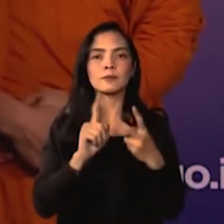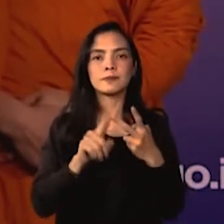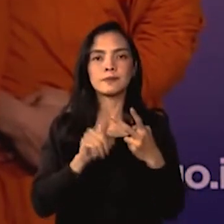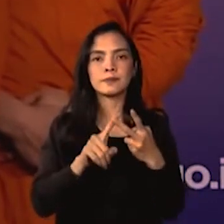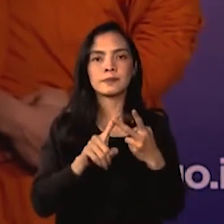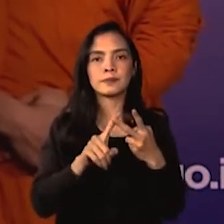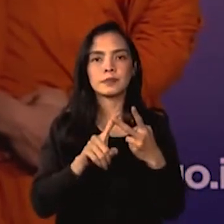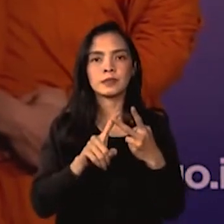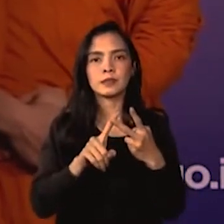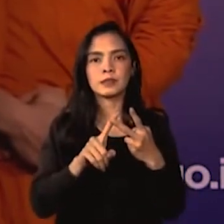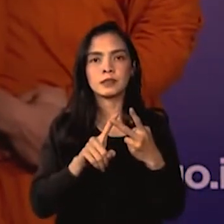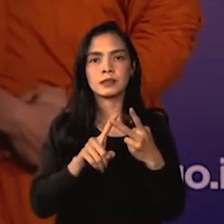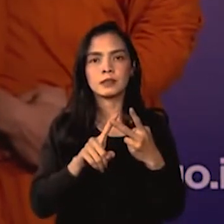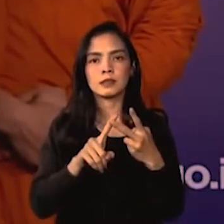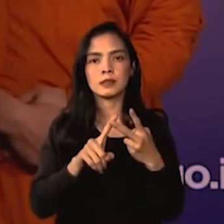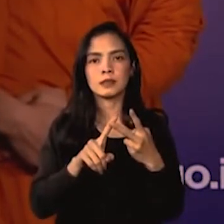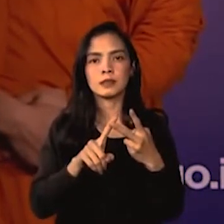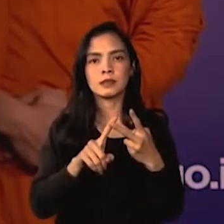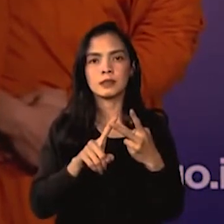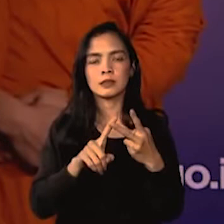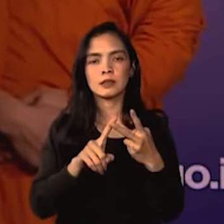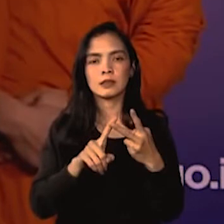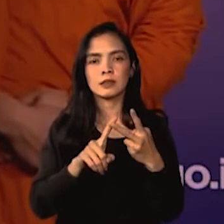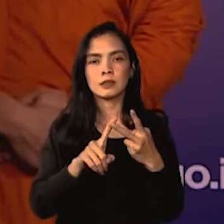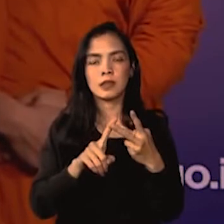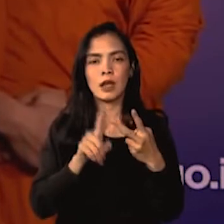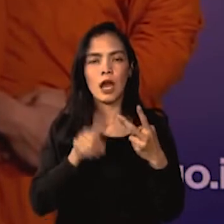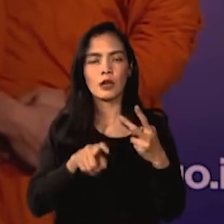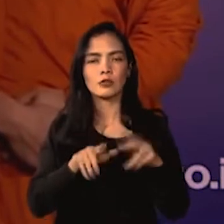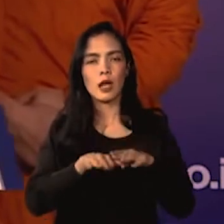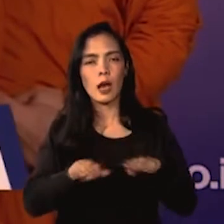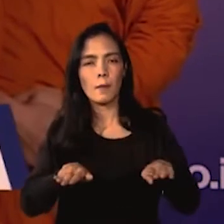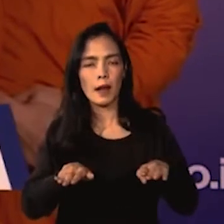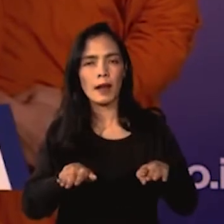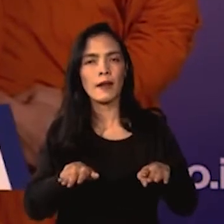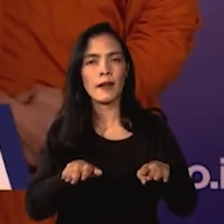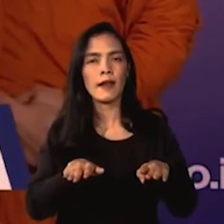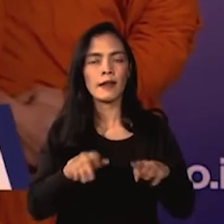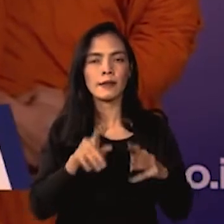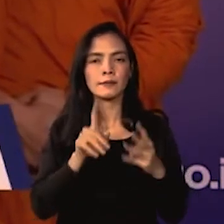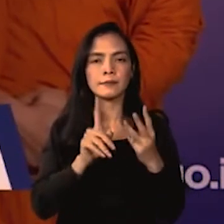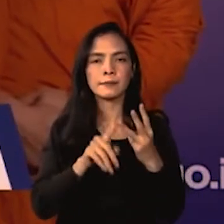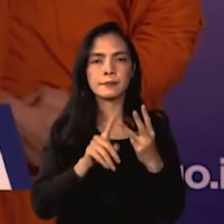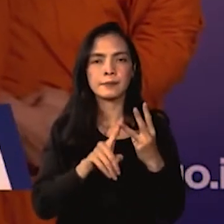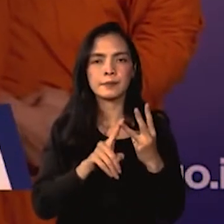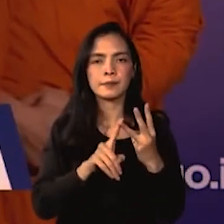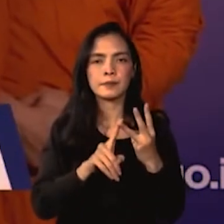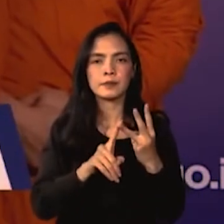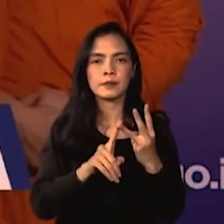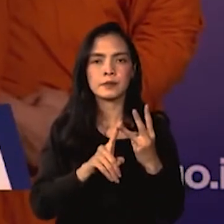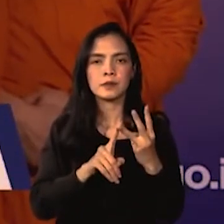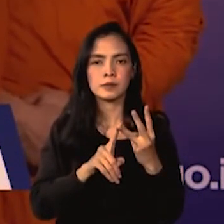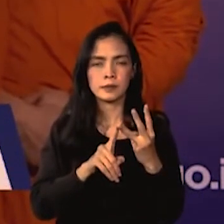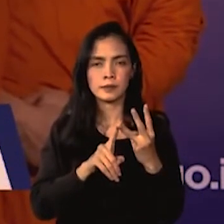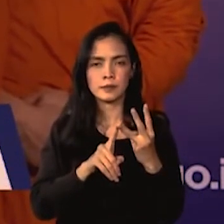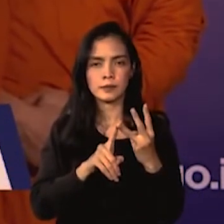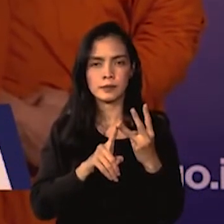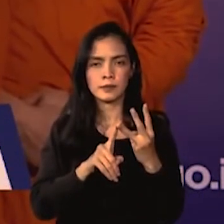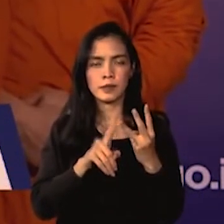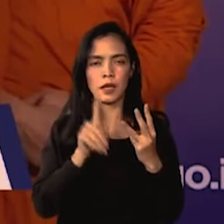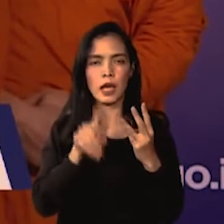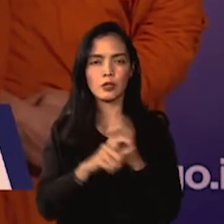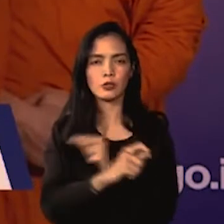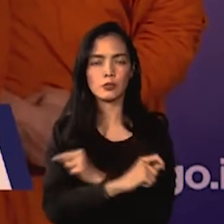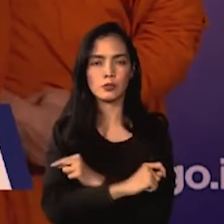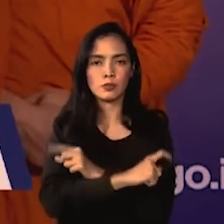wajib untuk tetap kita merasa aman, ya, dan yang ketiga adalah wajib untuk meningkatkan